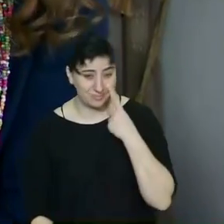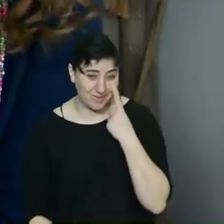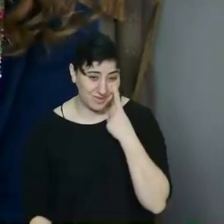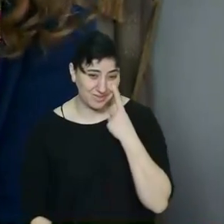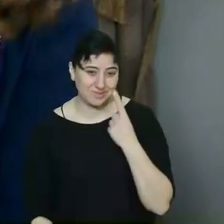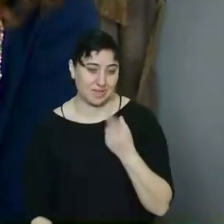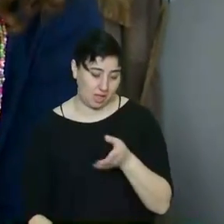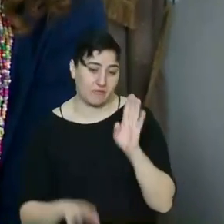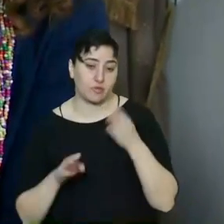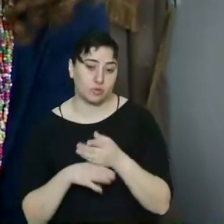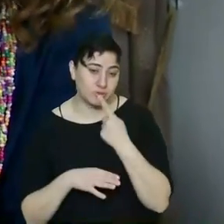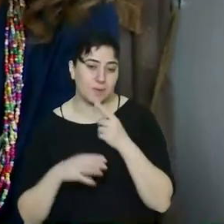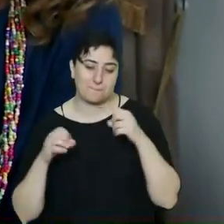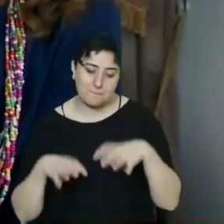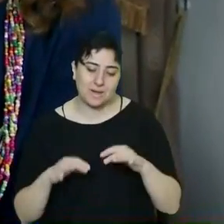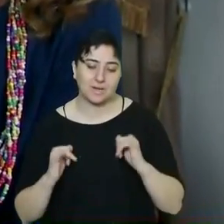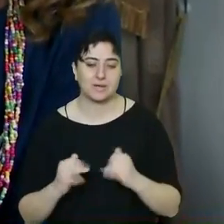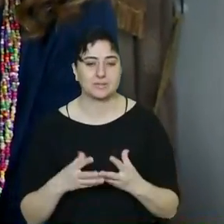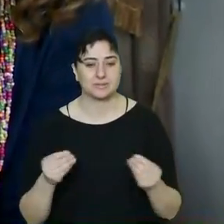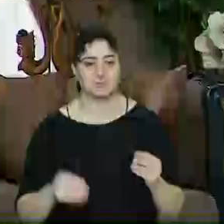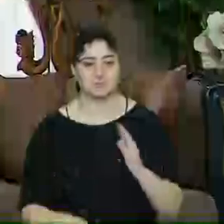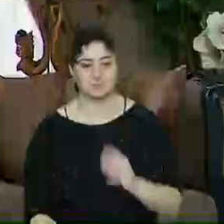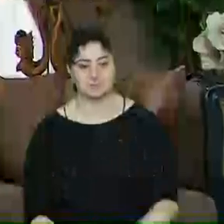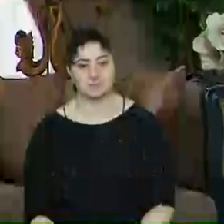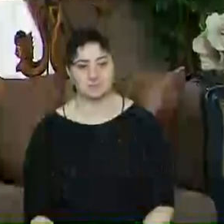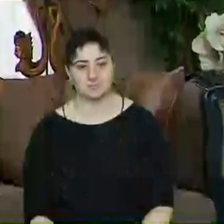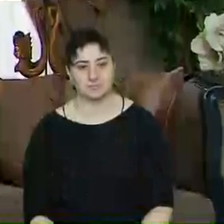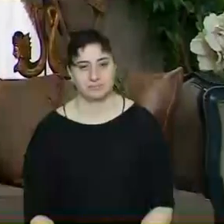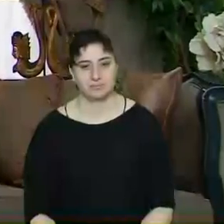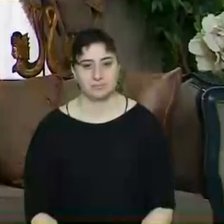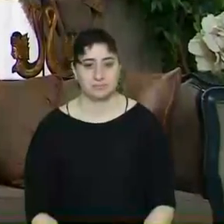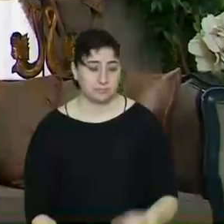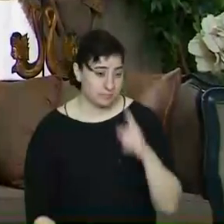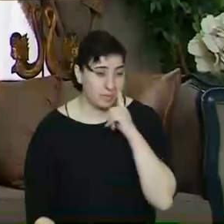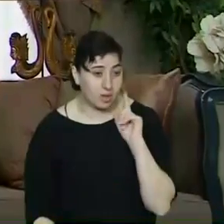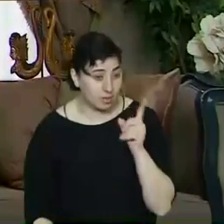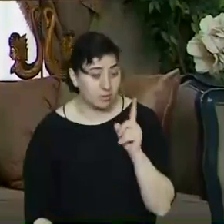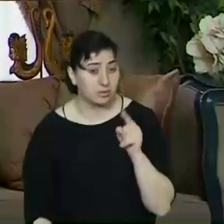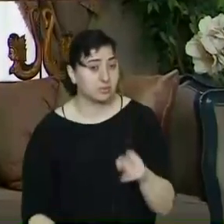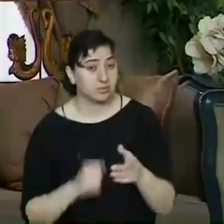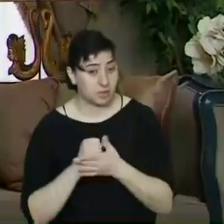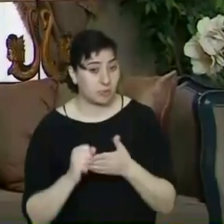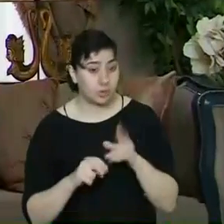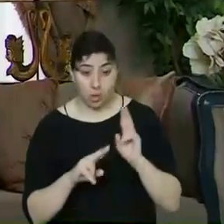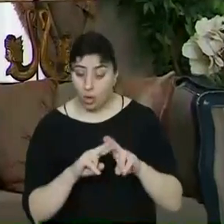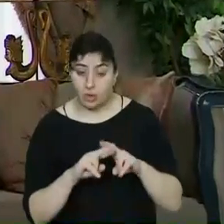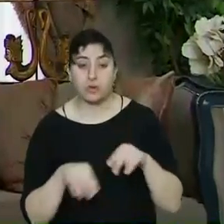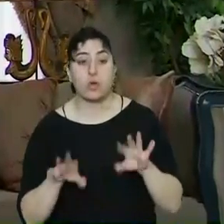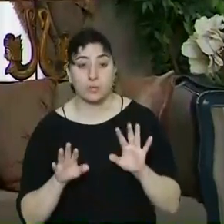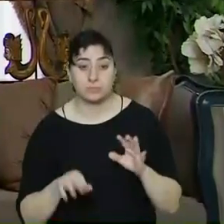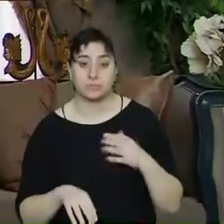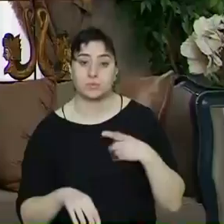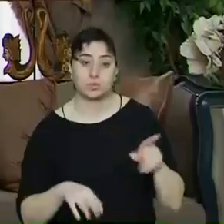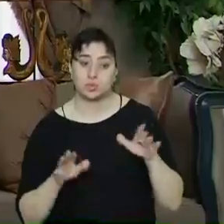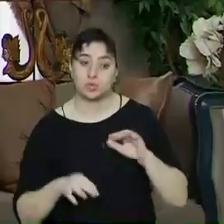musun? Hayvan da doğru söylüyor. Akışına bırakınca her şey düzelir. Ula bana bak, ya buna Trabzon demeyi öğretiyorsunuz ya da